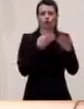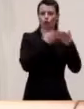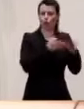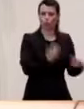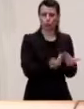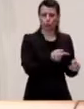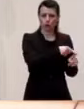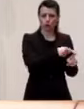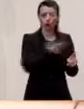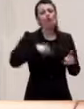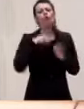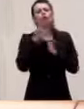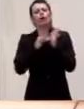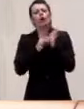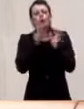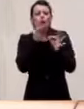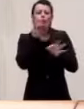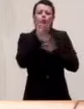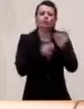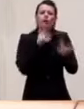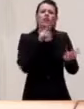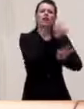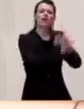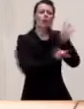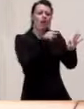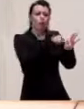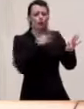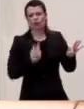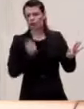indicazione terapeutica più forte e più